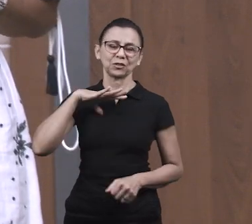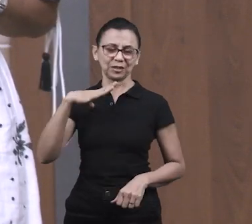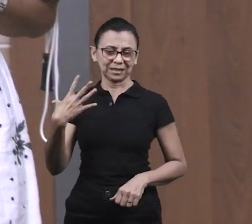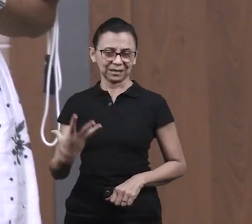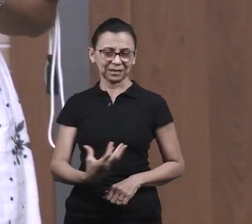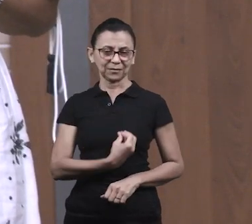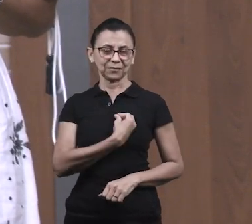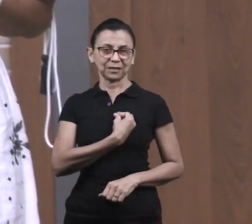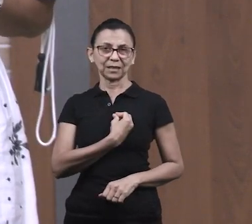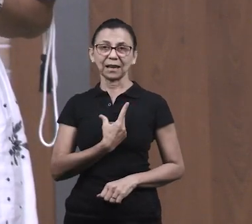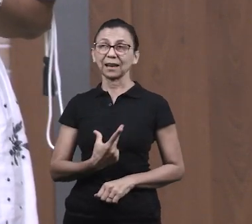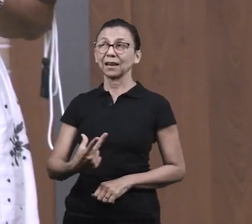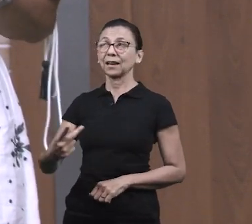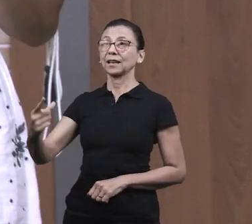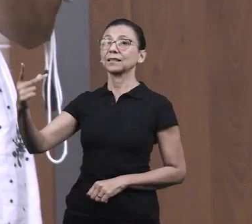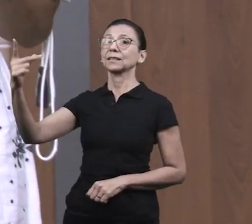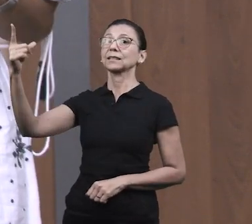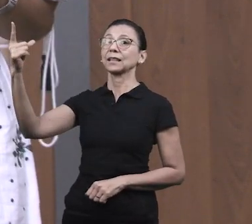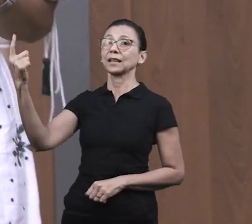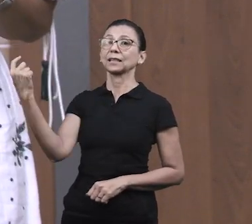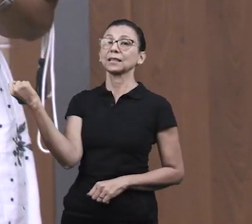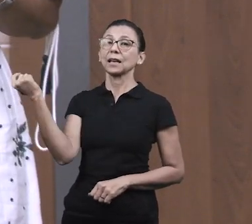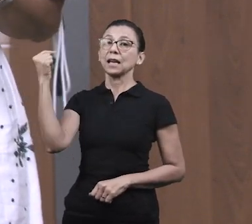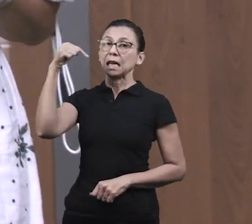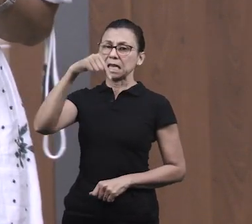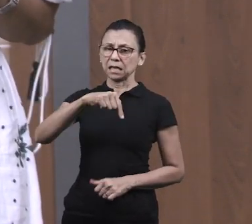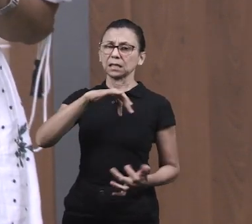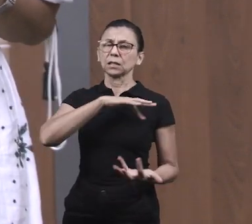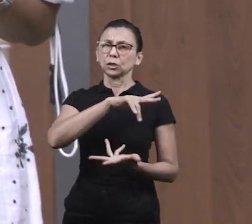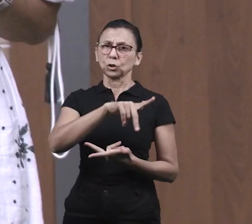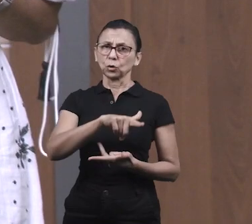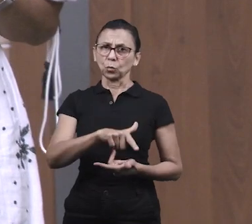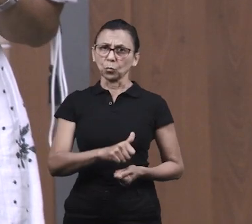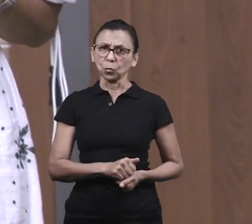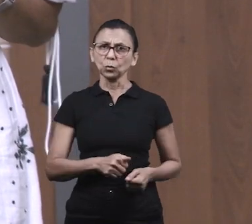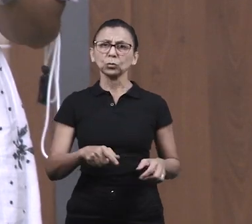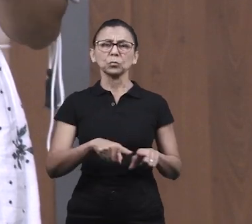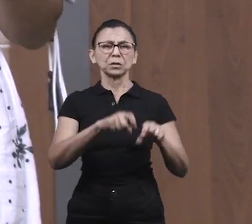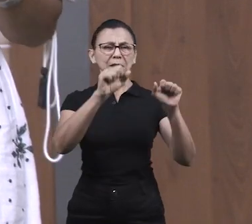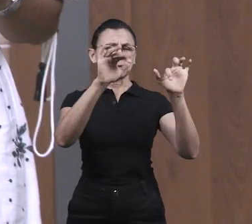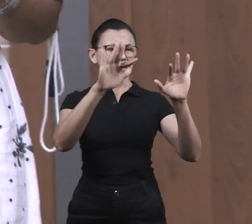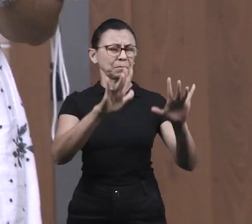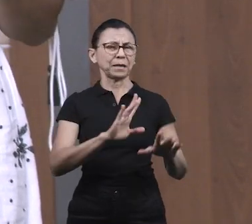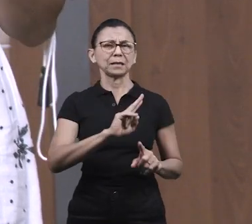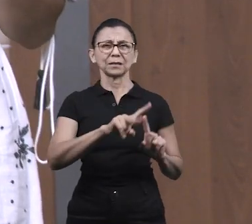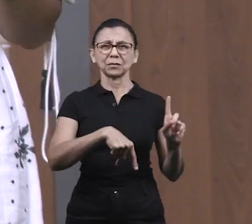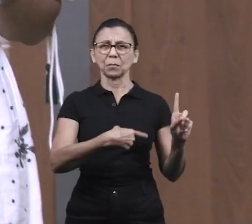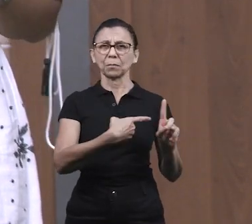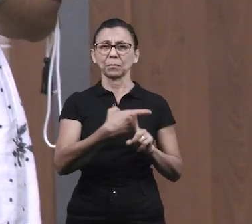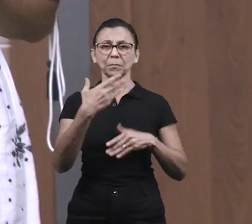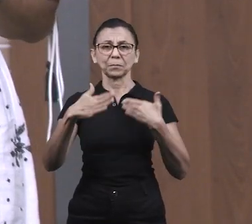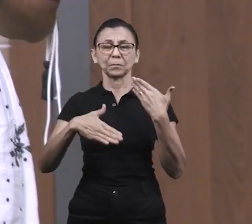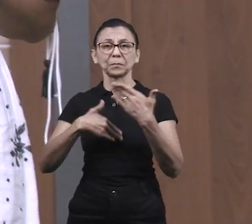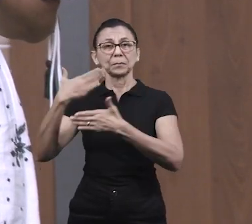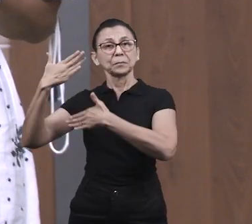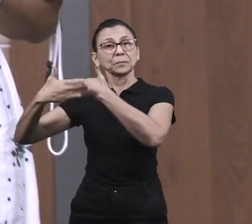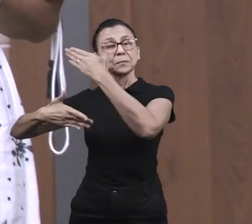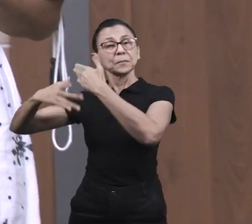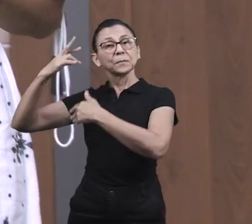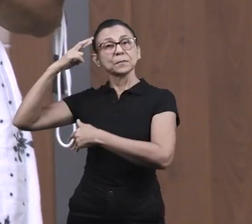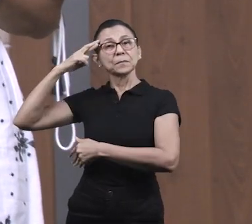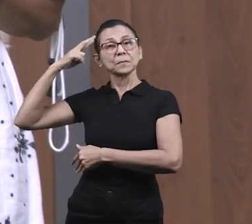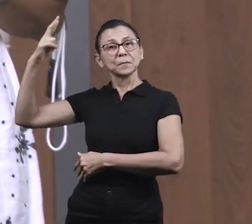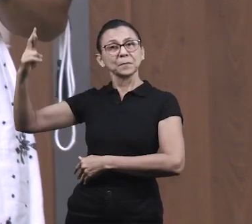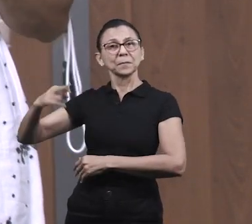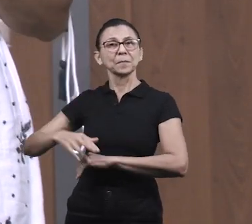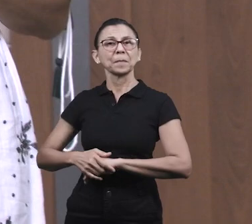éternelle. Et si dans cette vie, 100 fois plus, la vie avec abondance, avec joie, dans la présence du Seigneur, que vous puissiez garder la